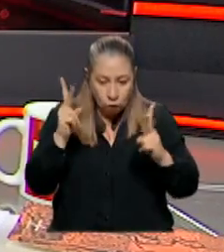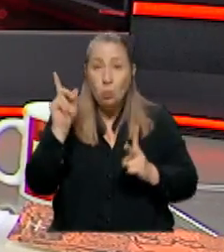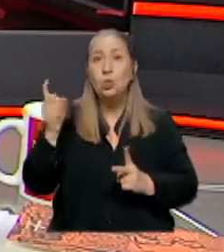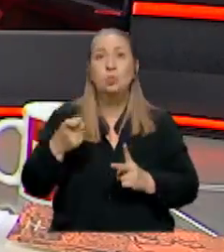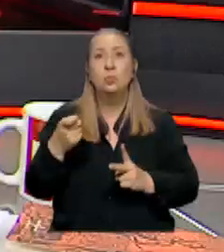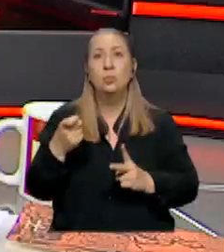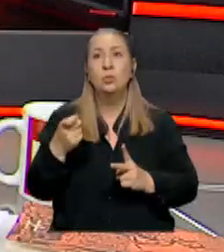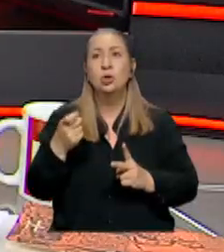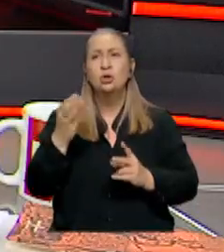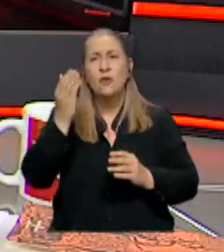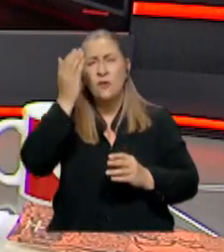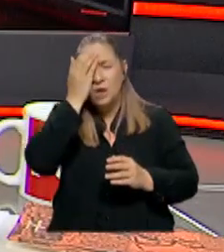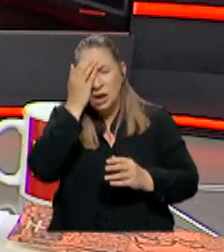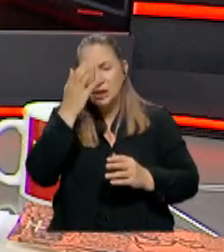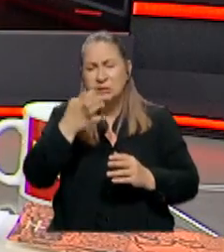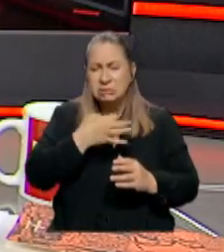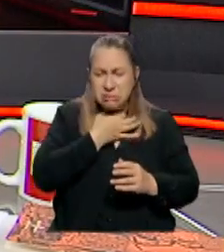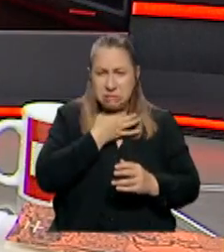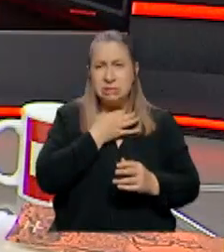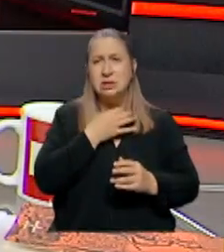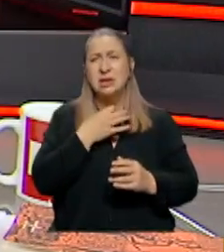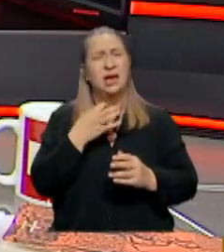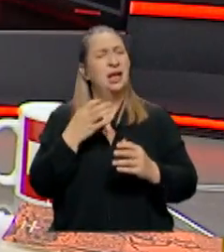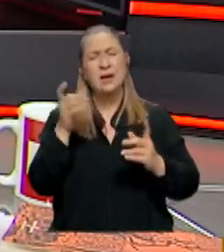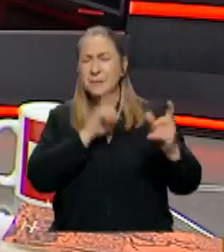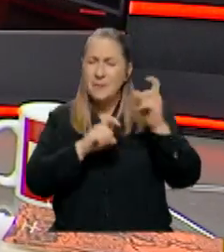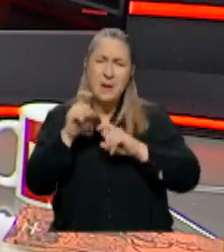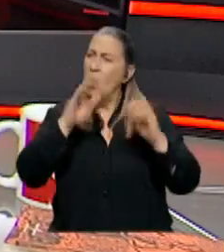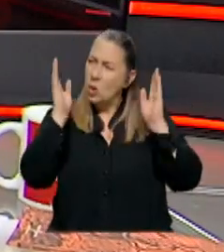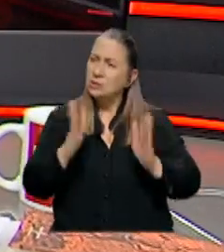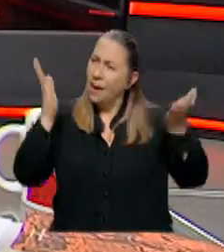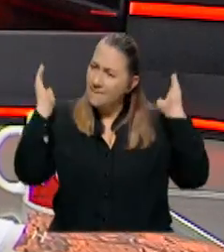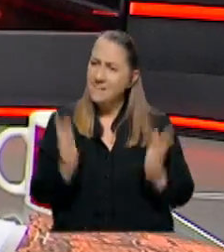Pek çok fakirlik, fukaralık, aksi şartlara rağmen